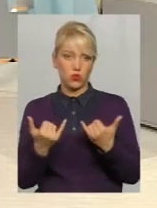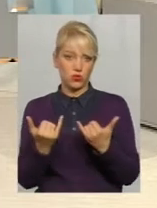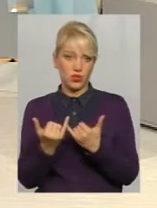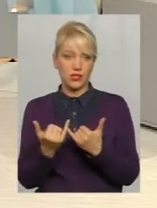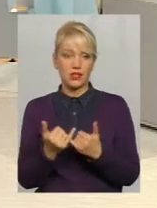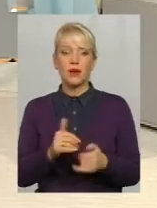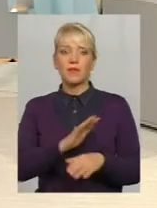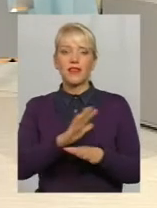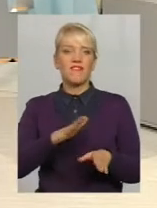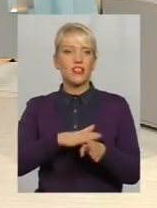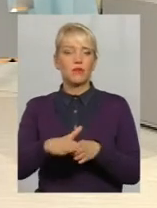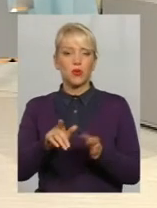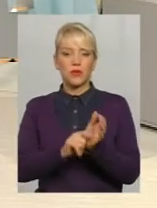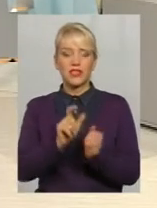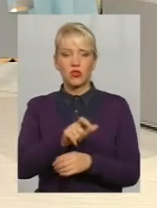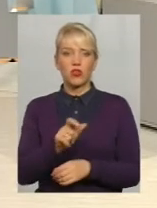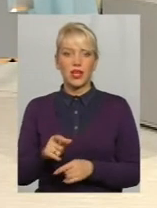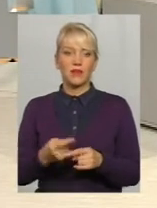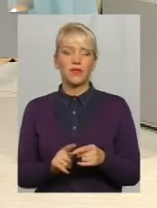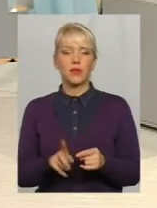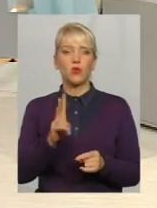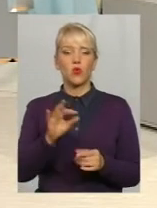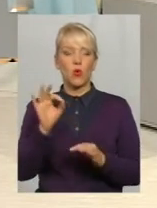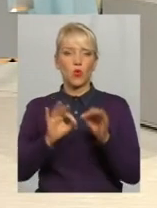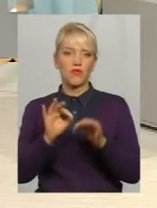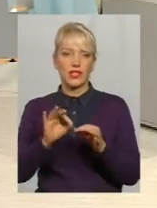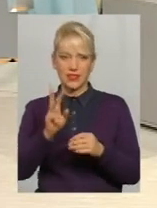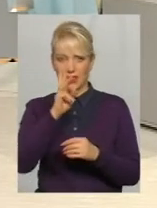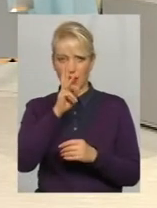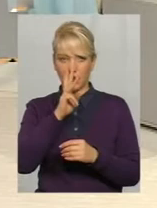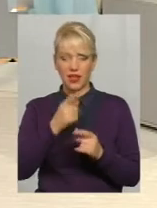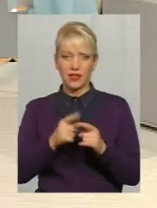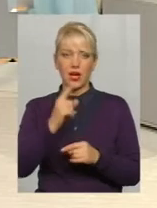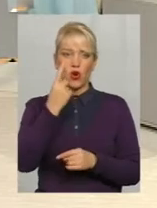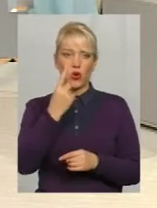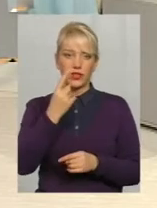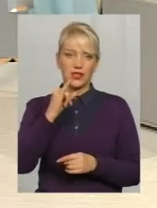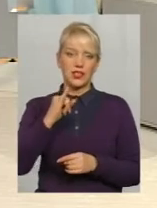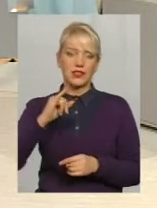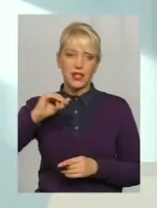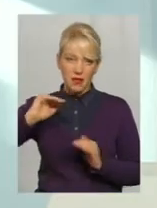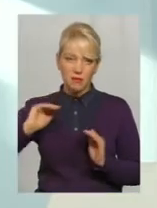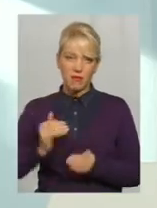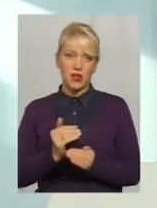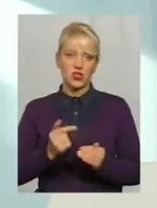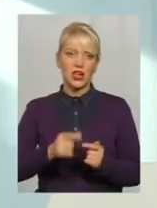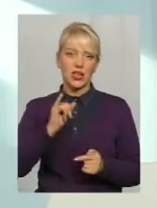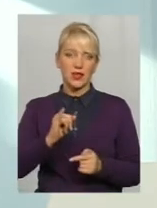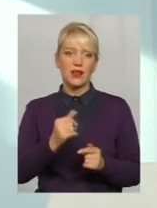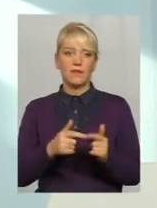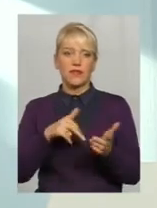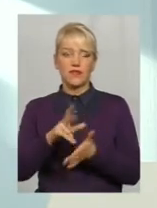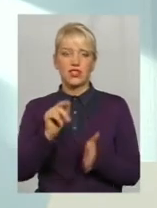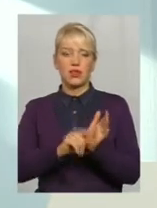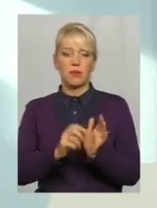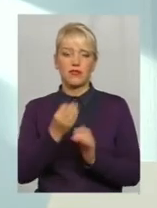Не відбулося перерахунку тим пенсіонерам, у кого коефіцієнт заробітної плати одиниця і менше. І вони вийшли на пенсію в